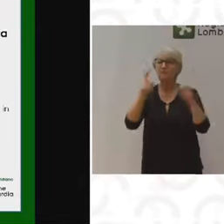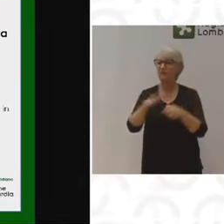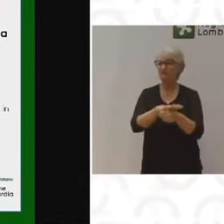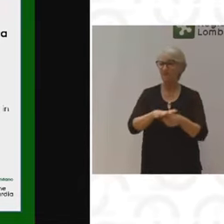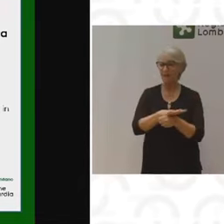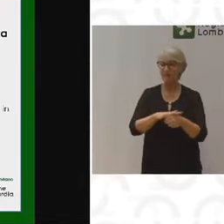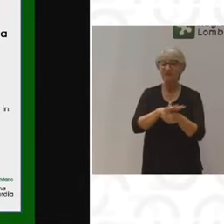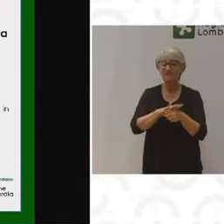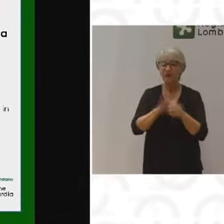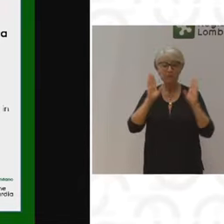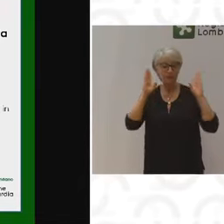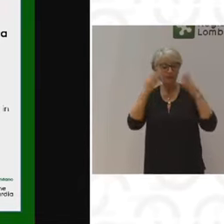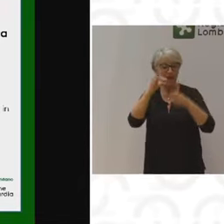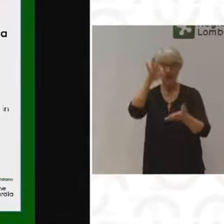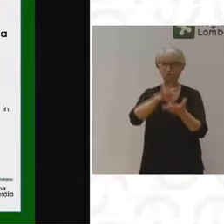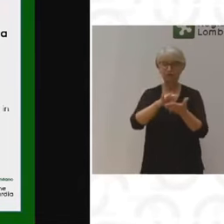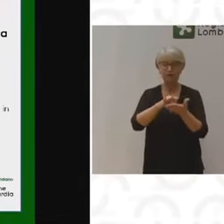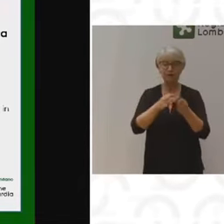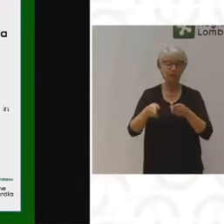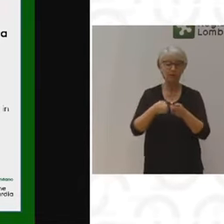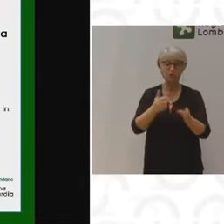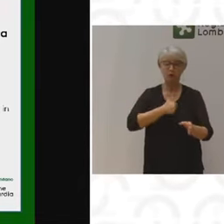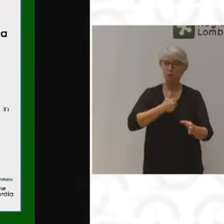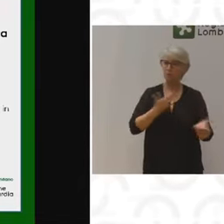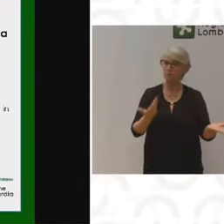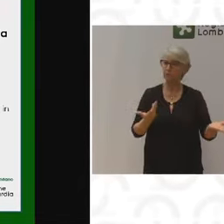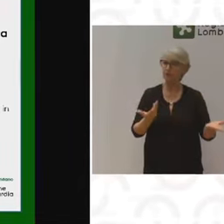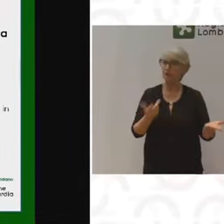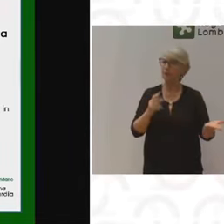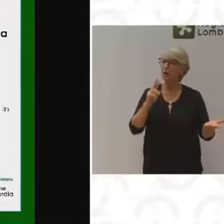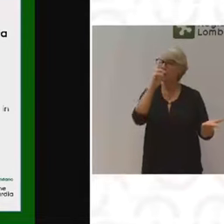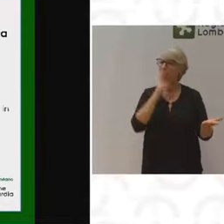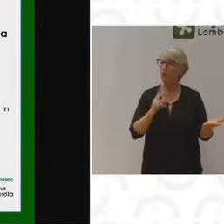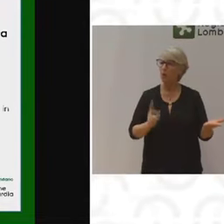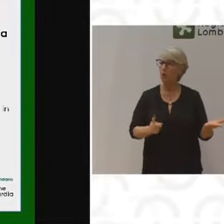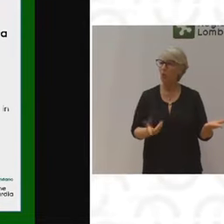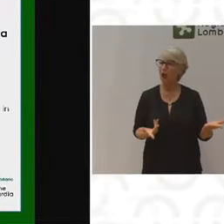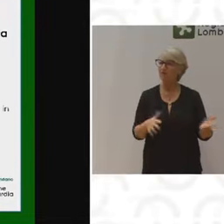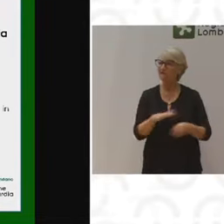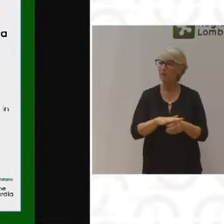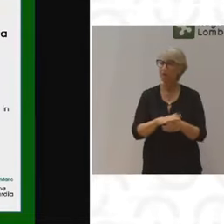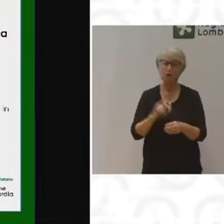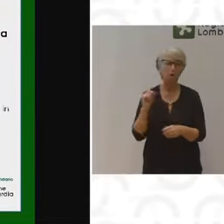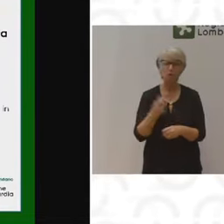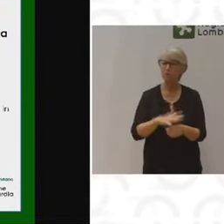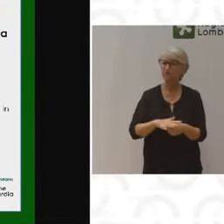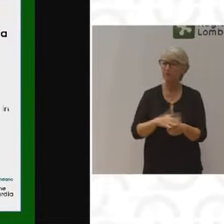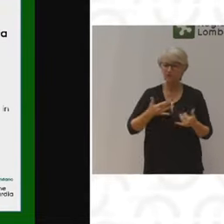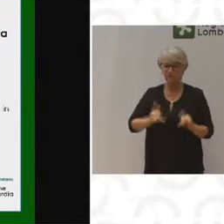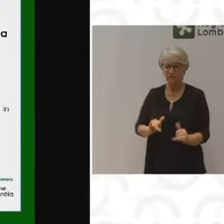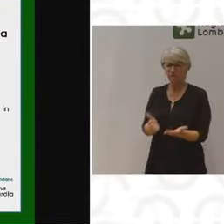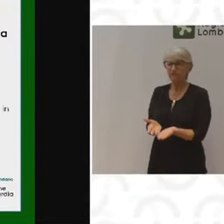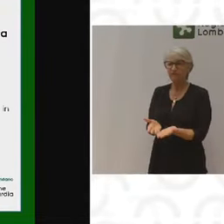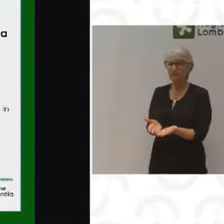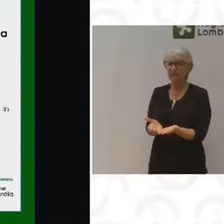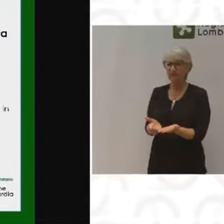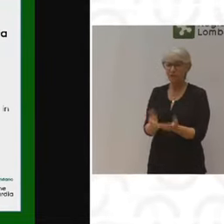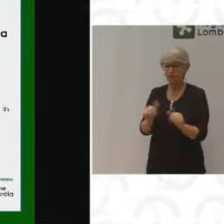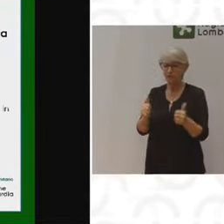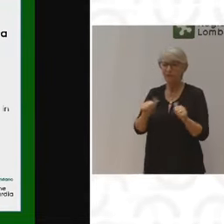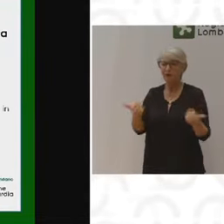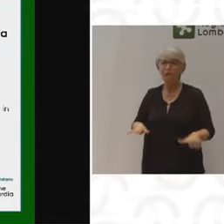famiglia al centro del percorso per l'autonomia. Perché? Qual è il ruolo della famiglia? Di tutte le famiglie che hanno un figlio che spicca al